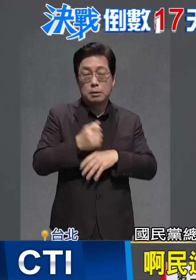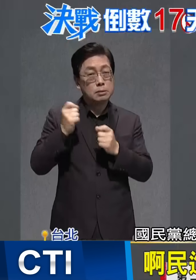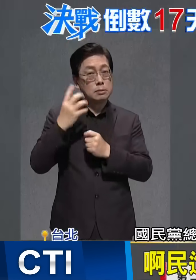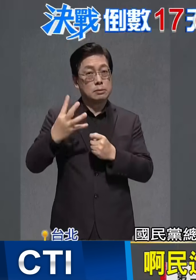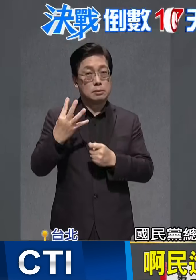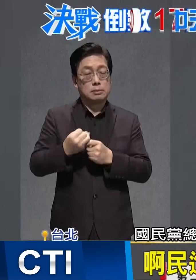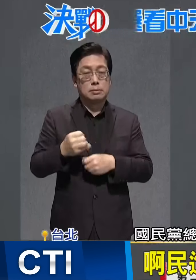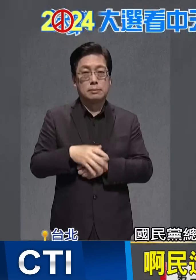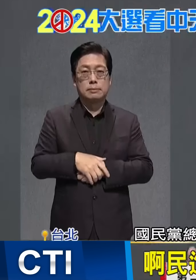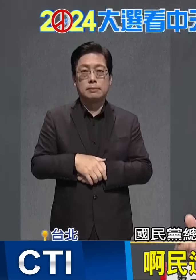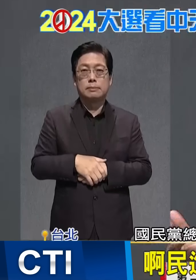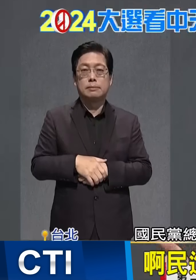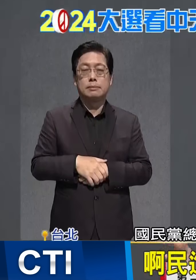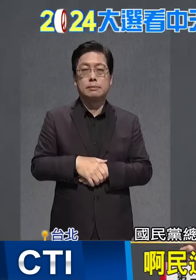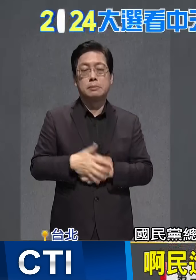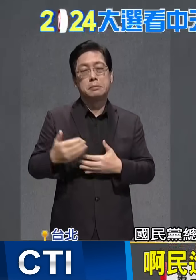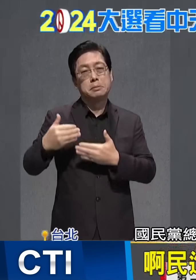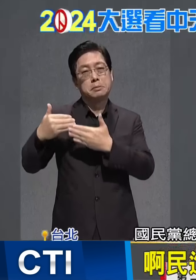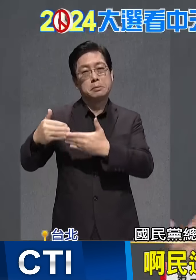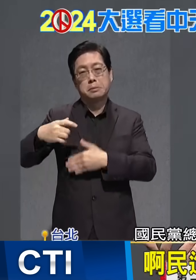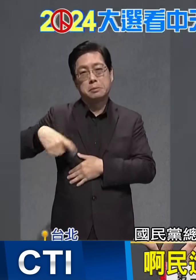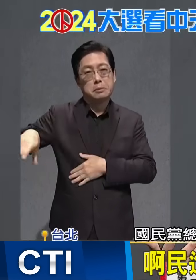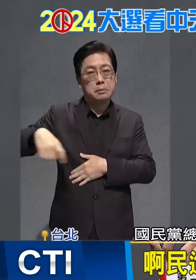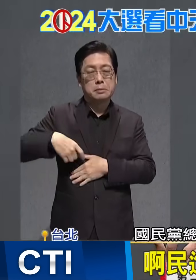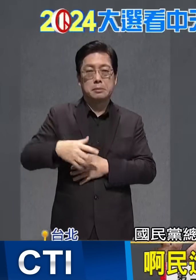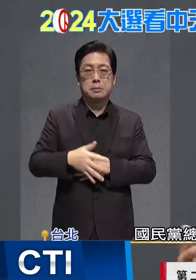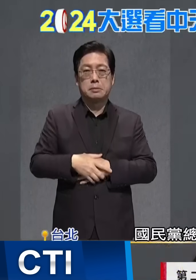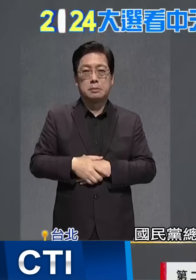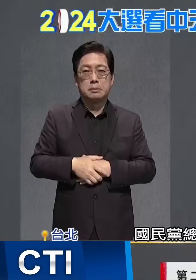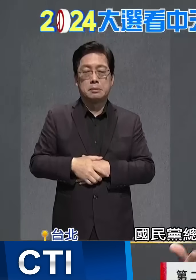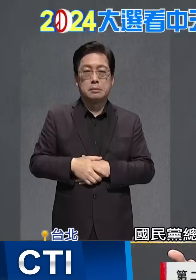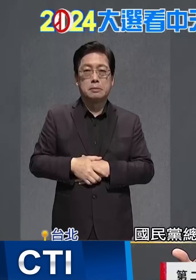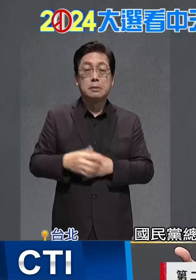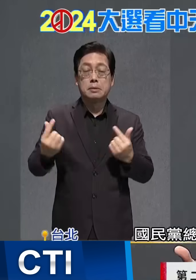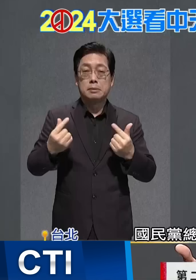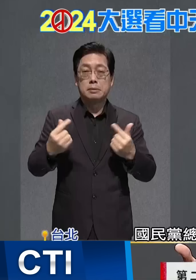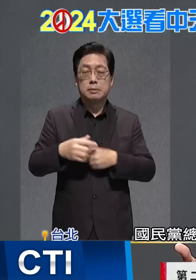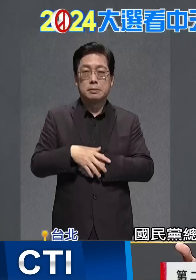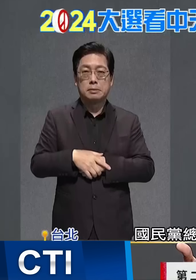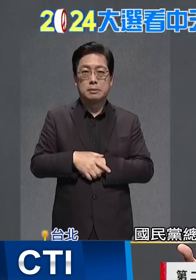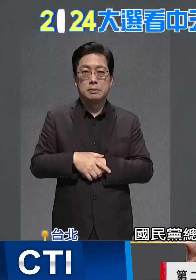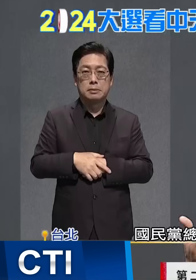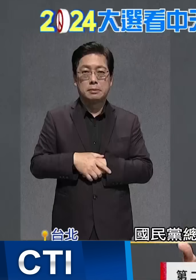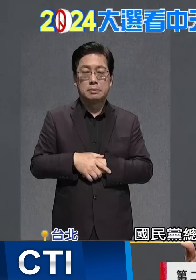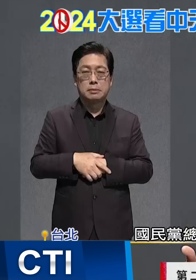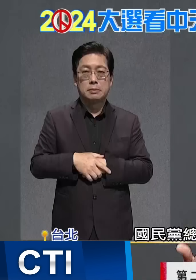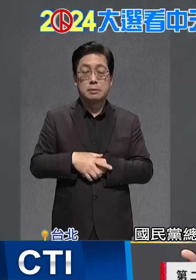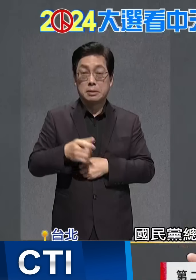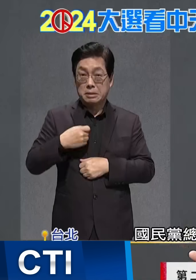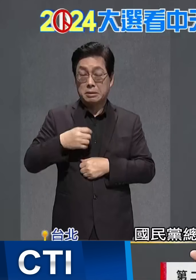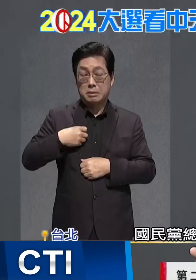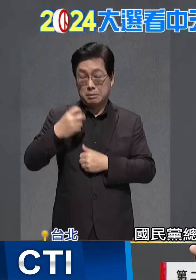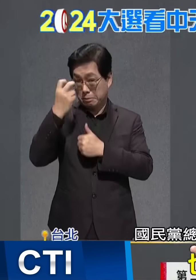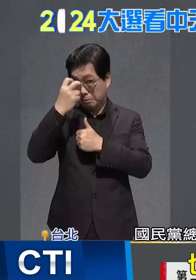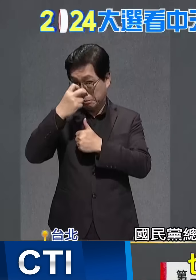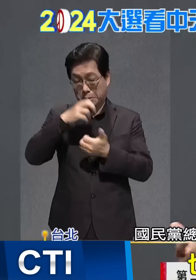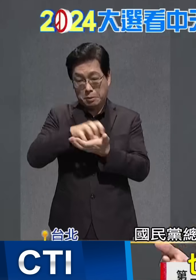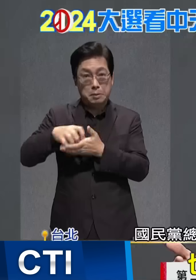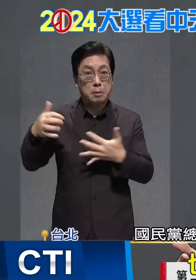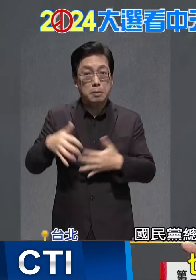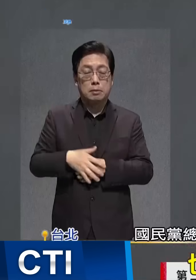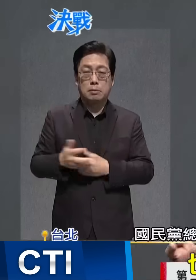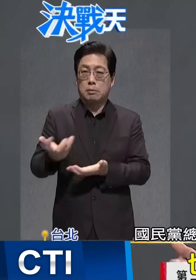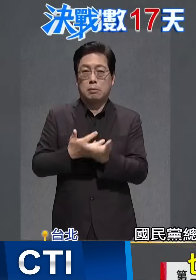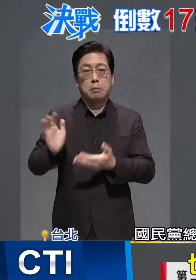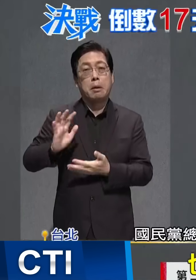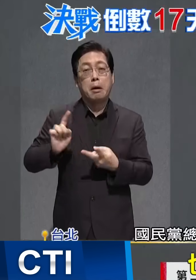年，啊，两岸各地特地，啊，尤其为了检疫的问题，也不去沟